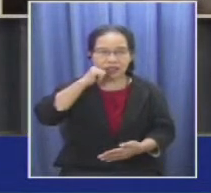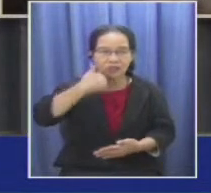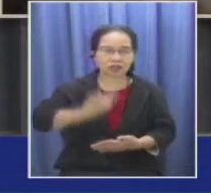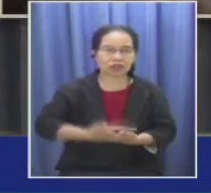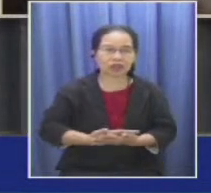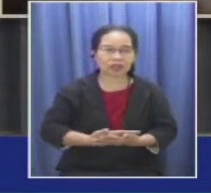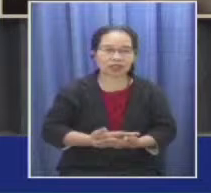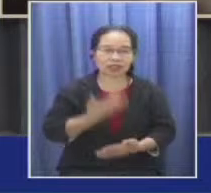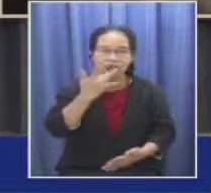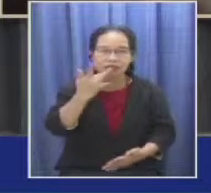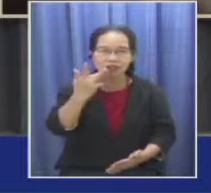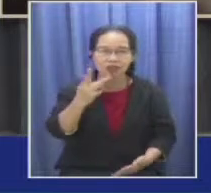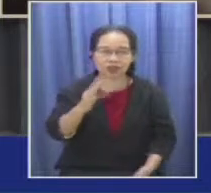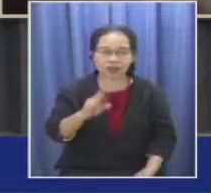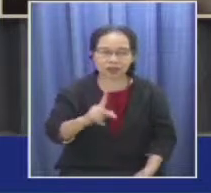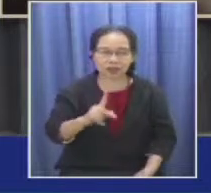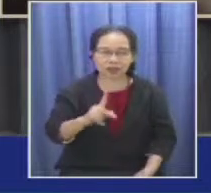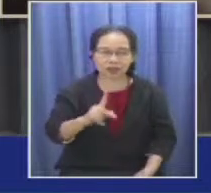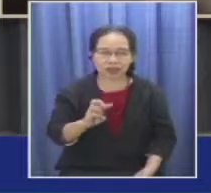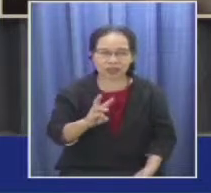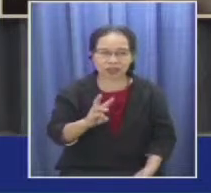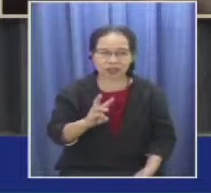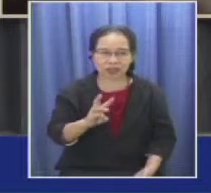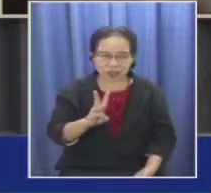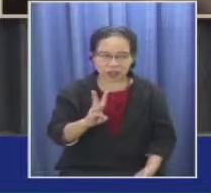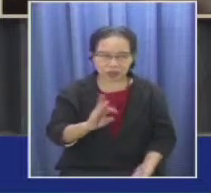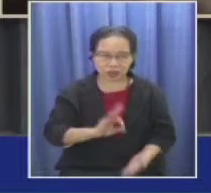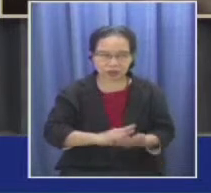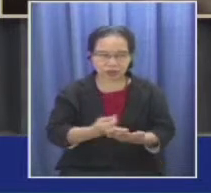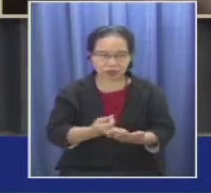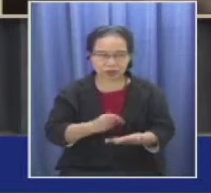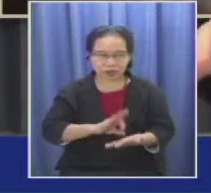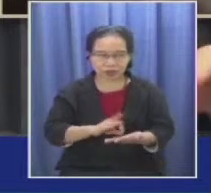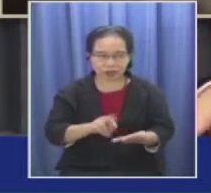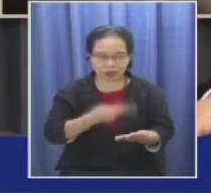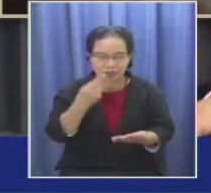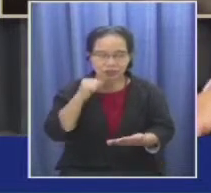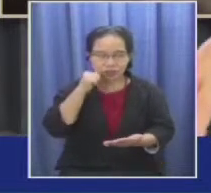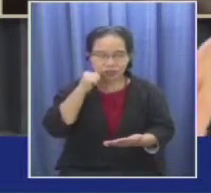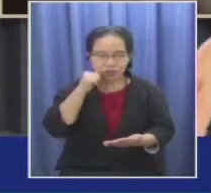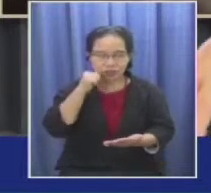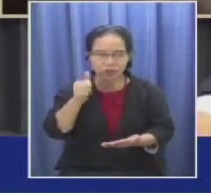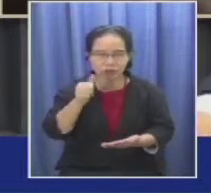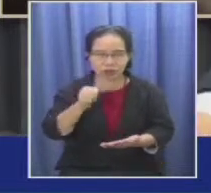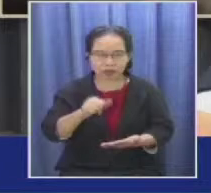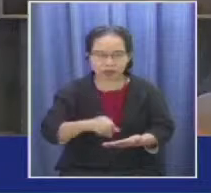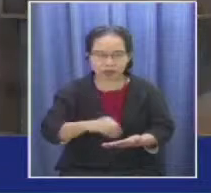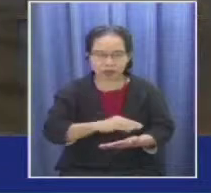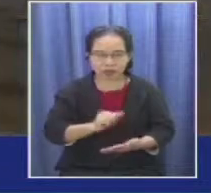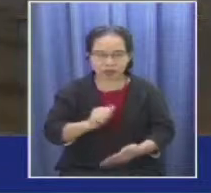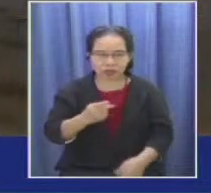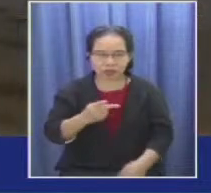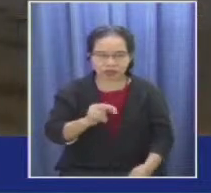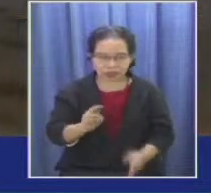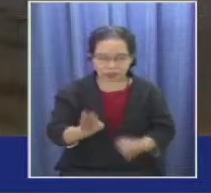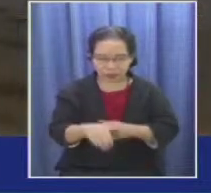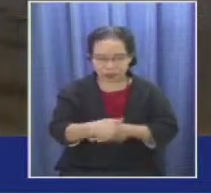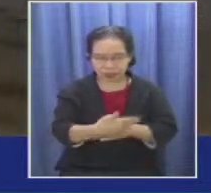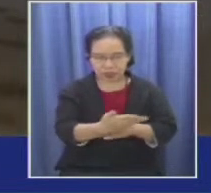tense ma me na ade asan ya wo no aduane ye. Ade na anadwo yi wo da so no aduane. Enti wo kan